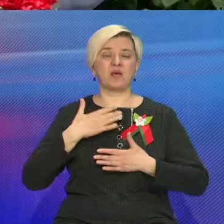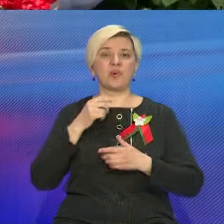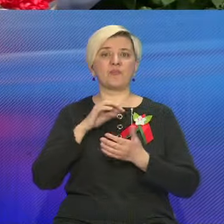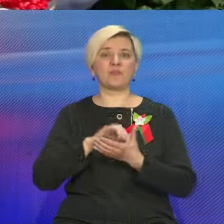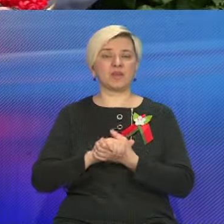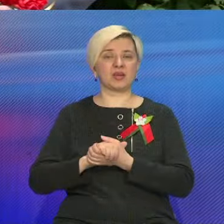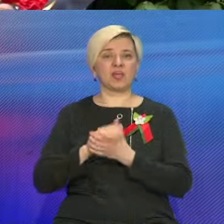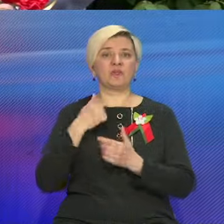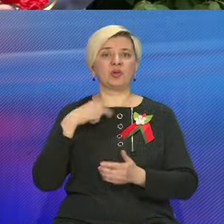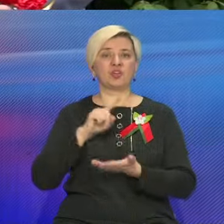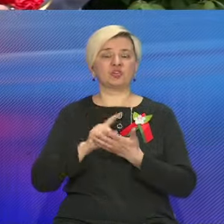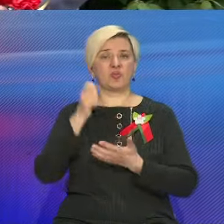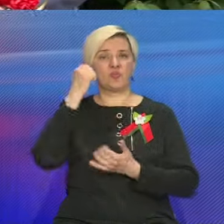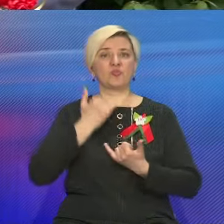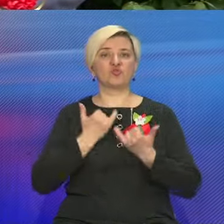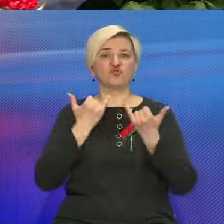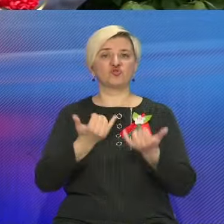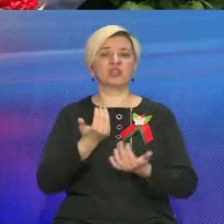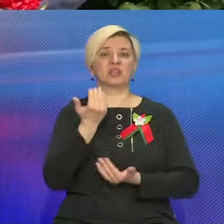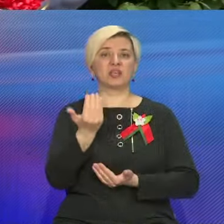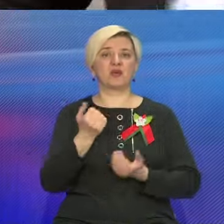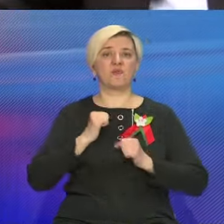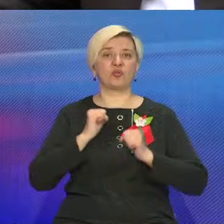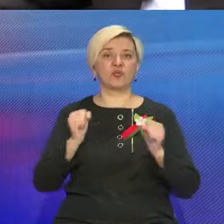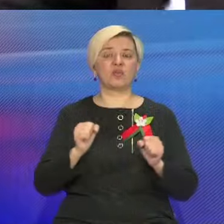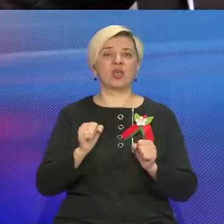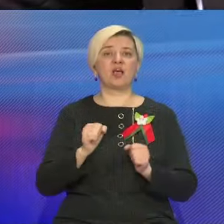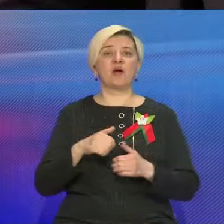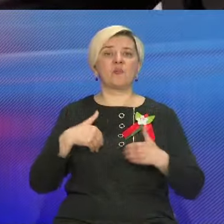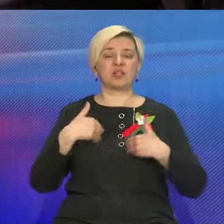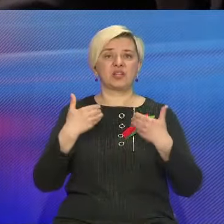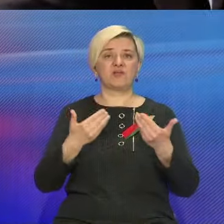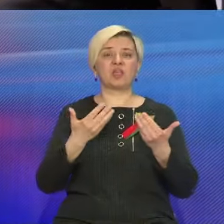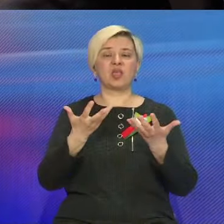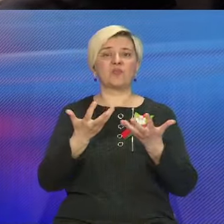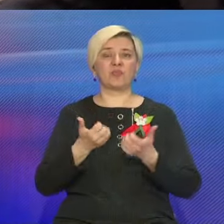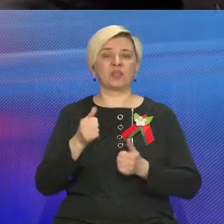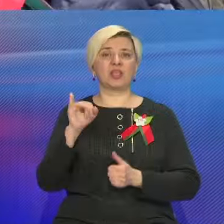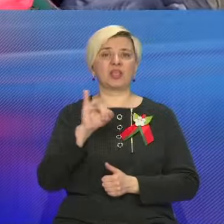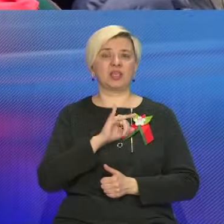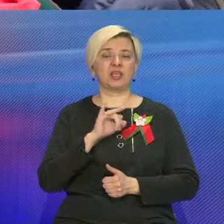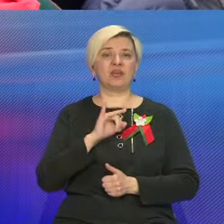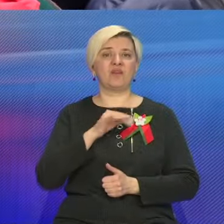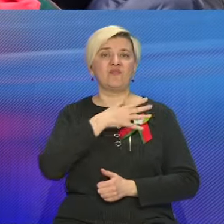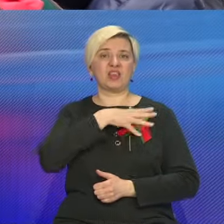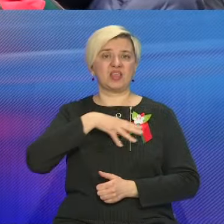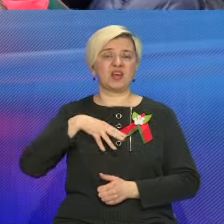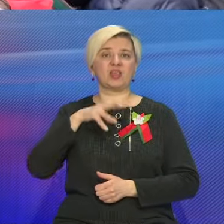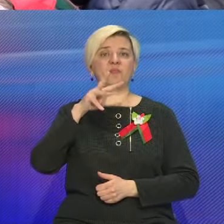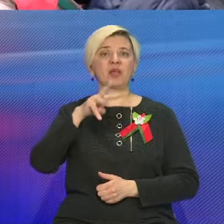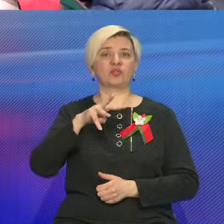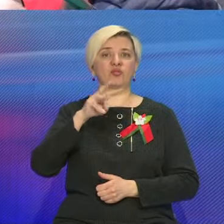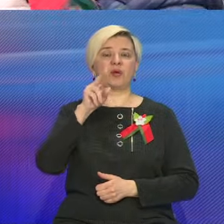подвиг. Віншаванне з надыходзячым Днем Перамоги прымала и ветеран Великой Айчынной Матрона Прасковіна. Скурена. Про годы на фронте